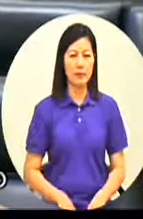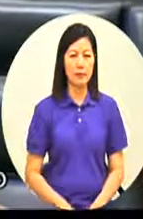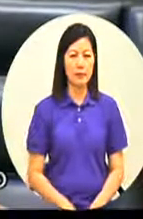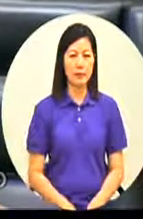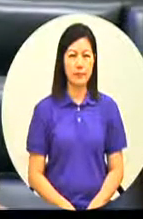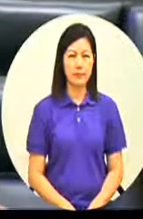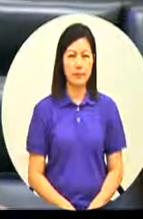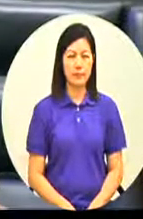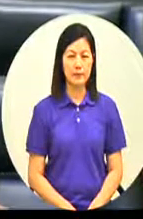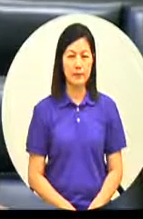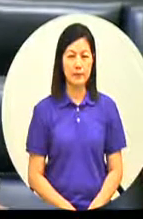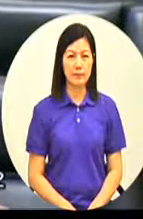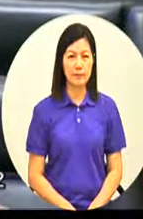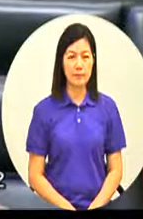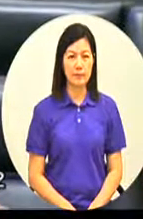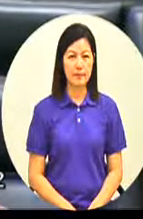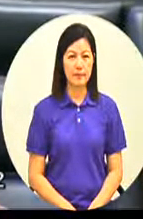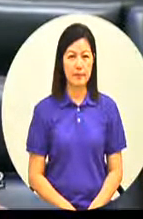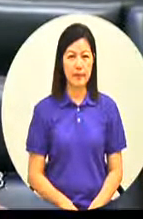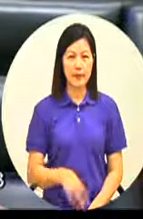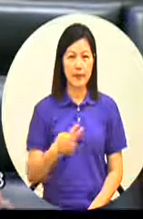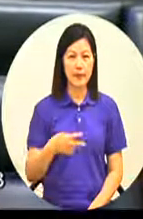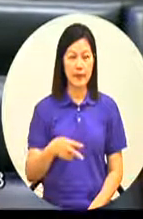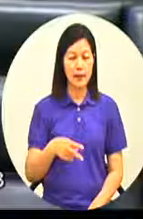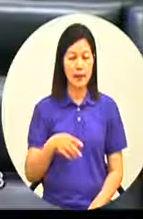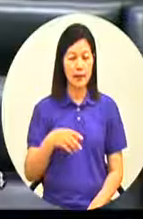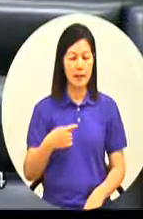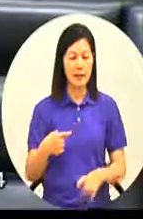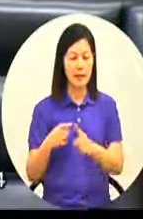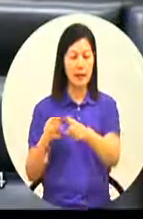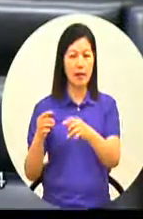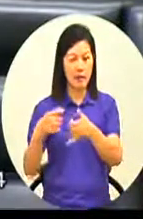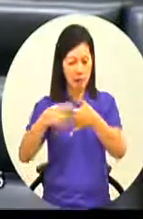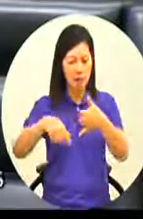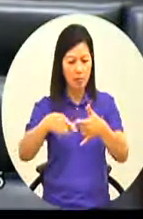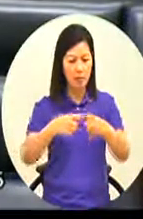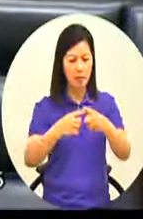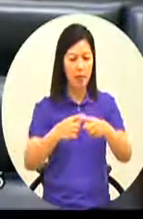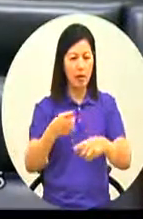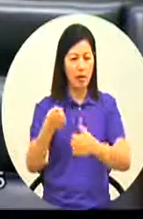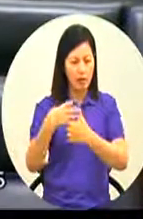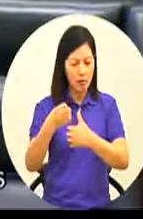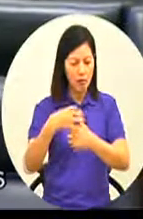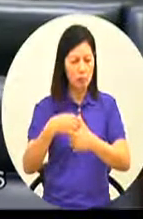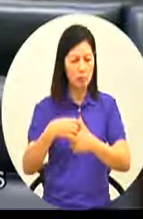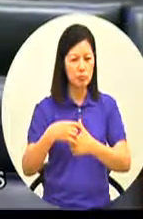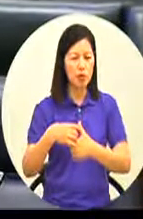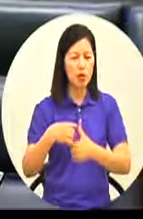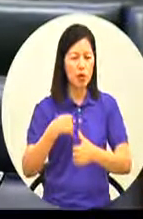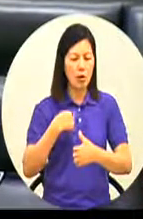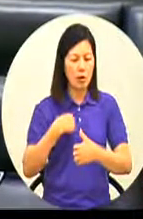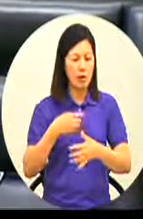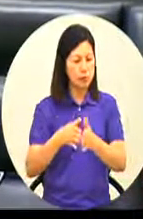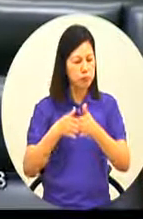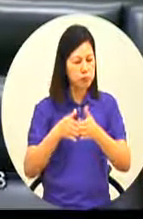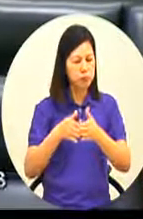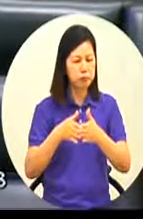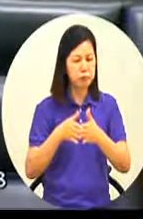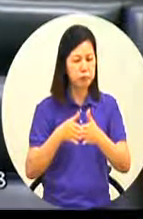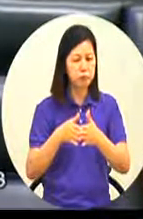苦，啊，当然，伊是咱来甲找我遮，就是有碰到这种他需要，哦，他即摆囡仔伫保温箱咧，